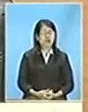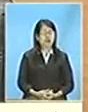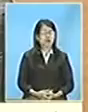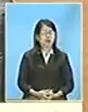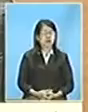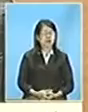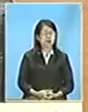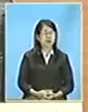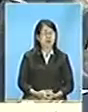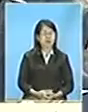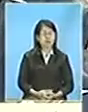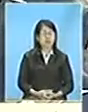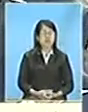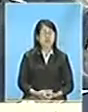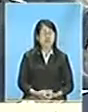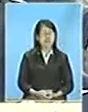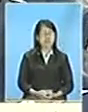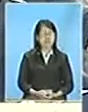ค่ะ